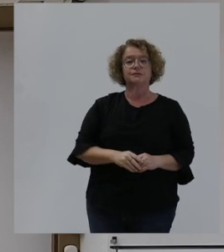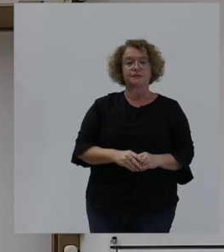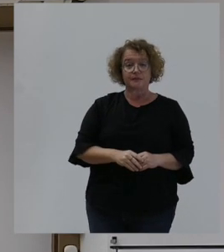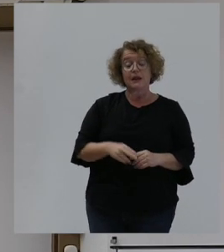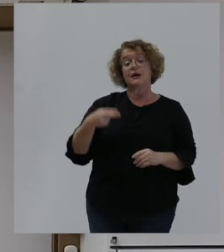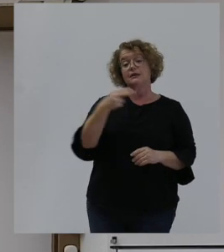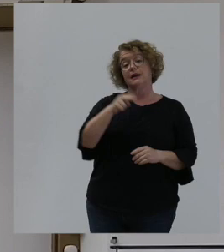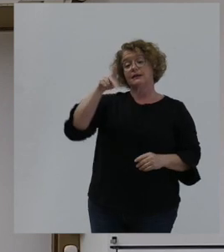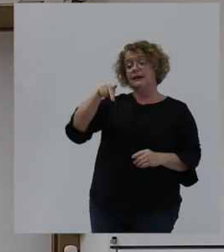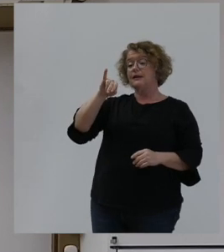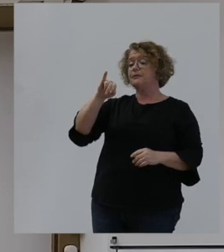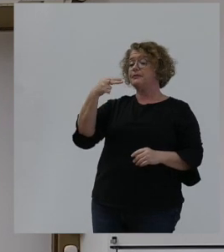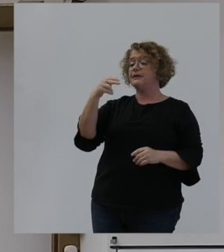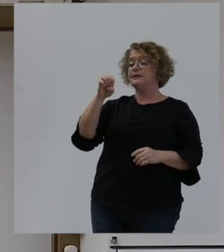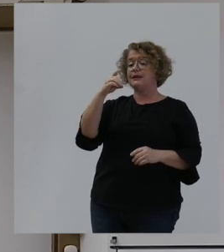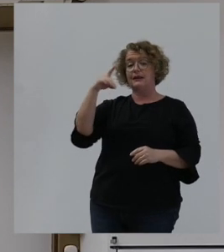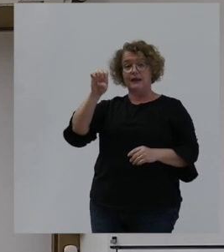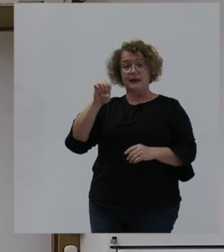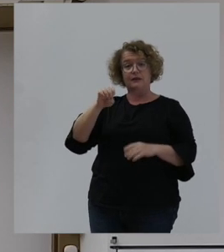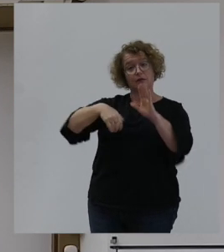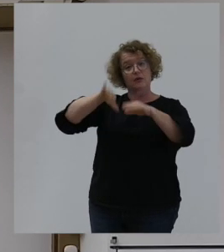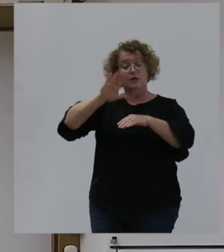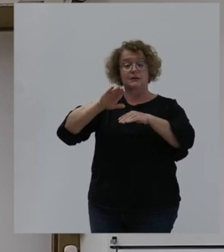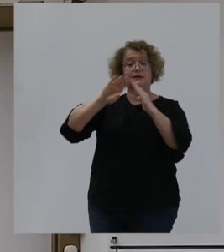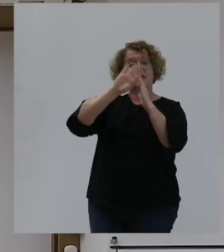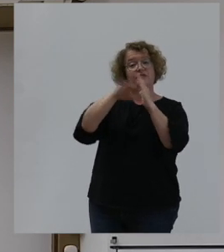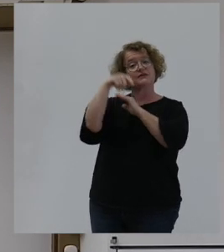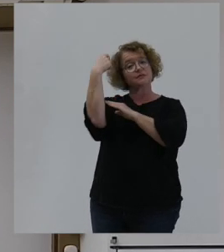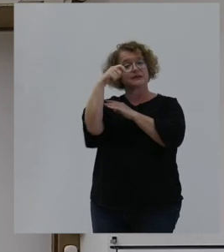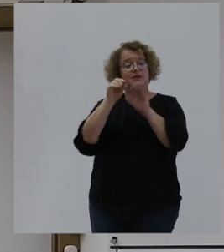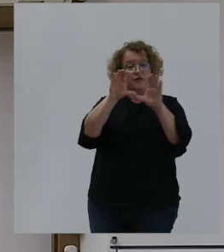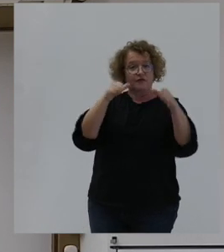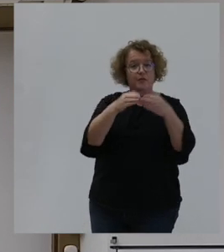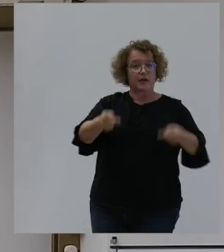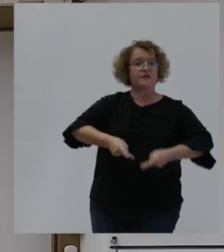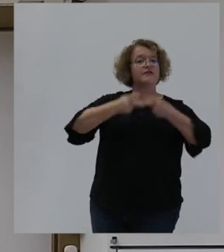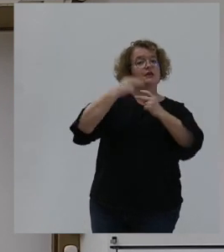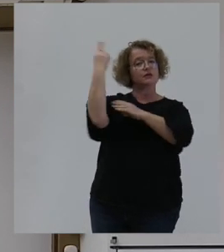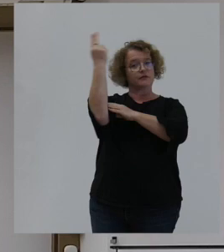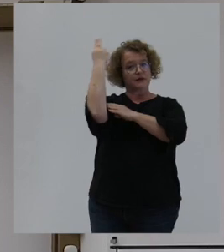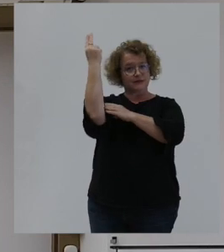Et Nathalie Pined, candidate à la vice-présidence formation et vie universitaire.